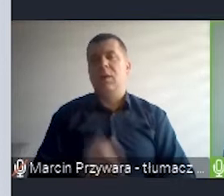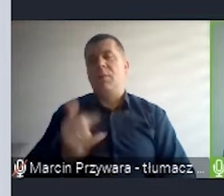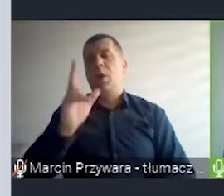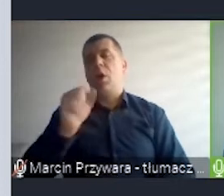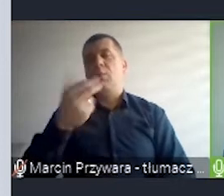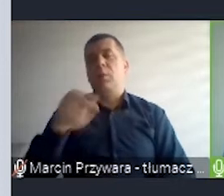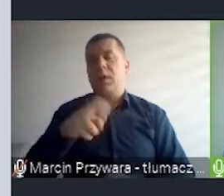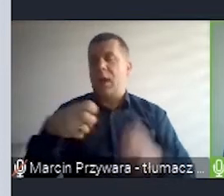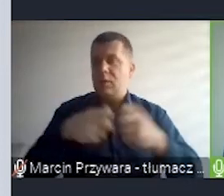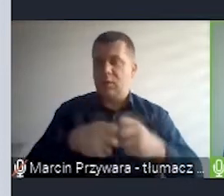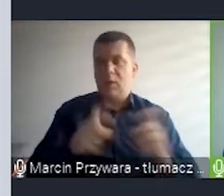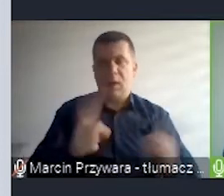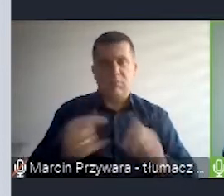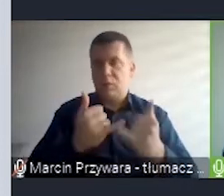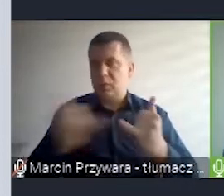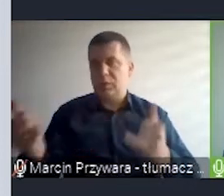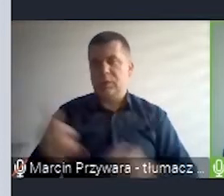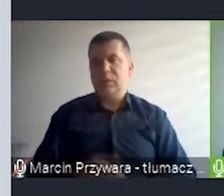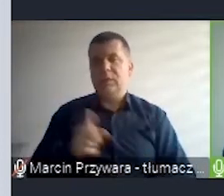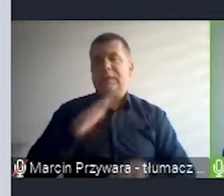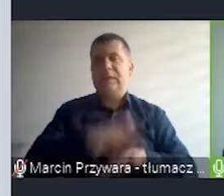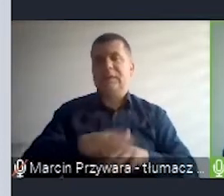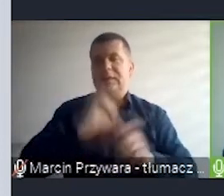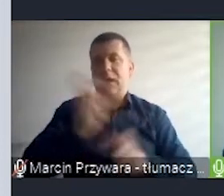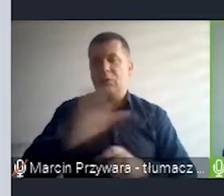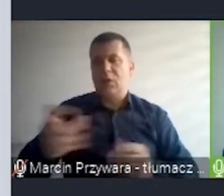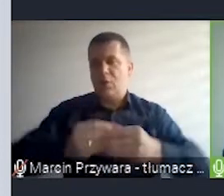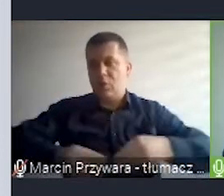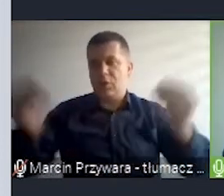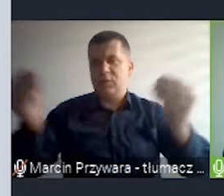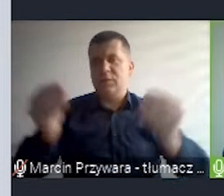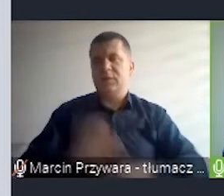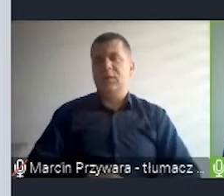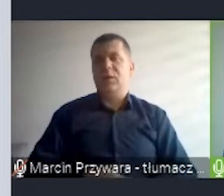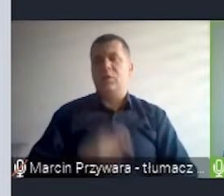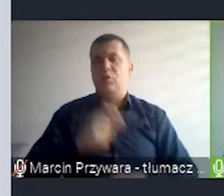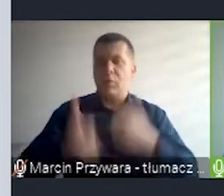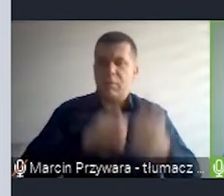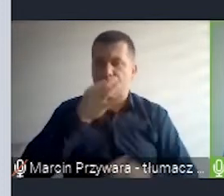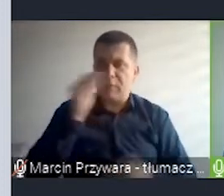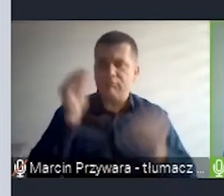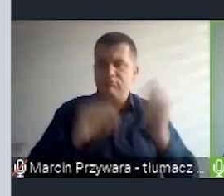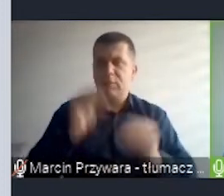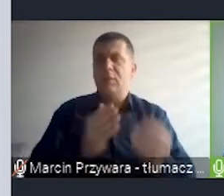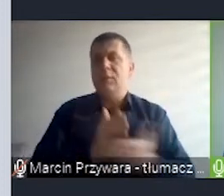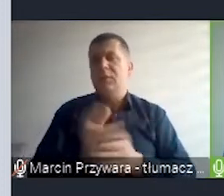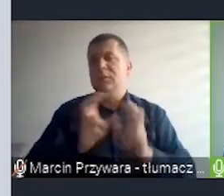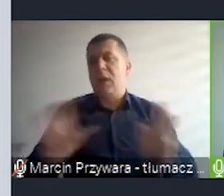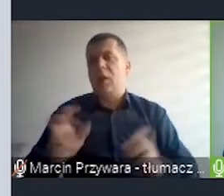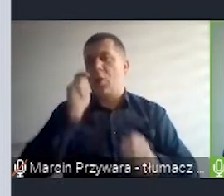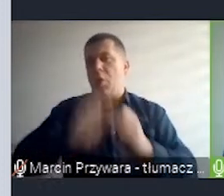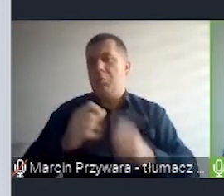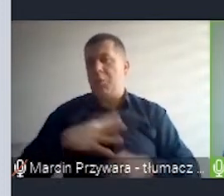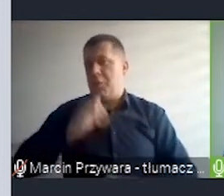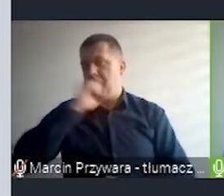komunikator internetowy. Ten system cały czas się rozwija, ten system cały czas się dopracowuje, bo przez pewien czas kontrole w ogóle